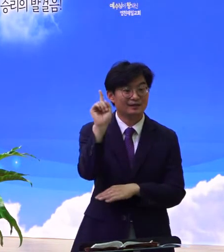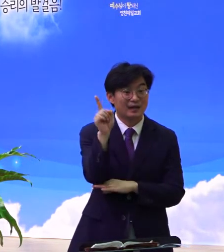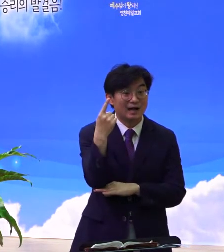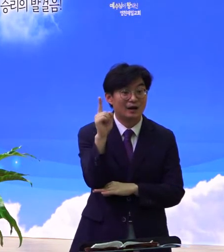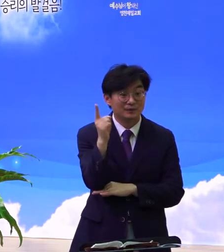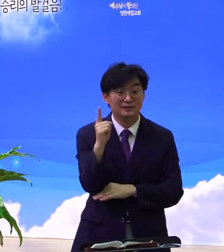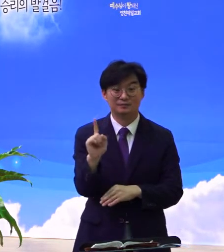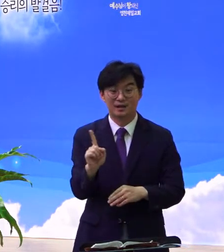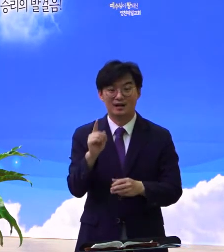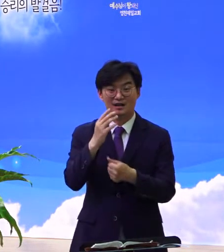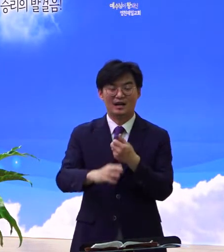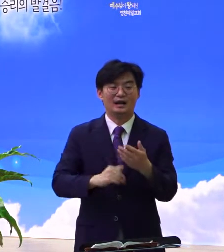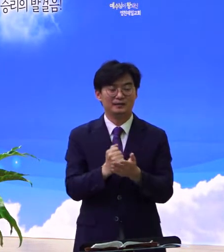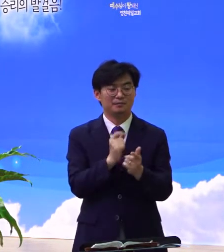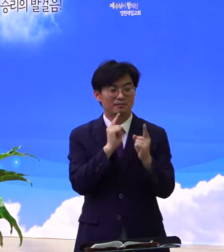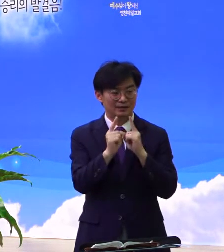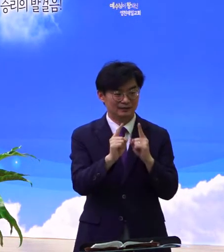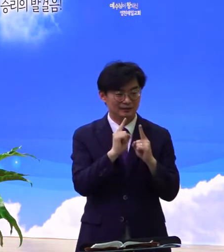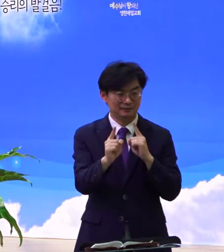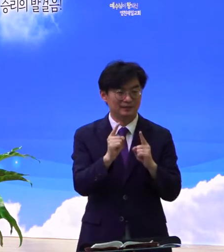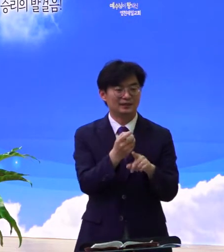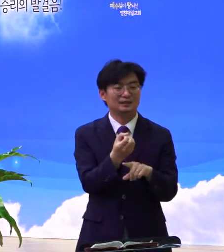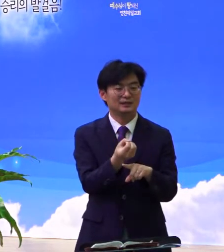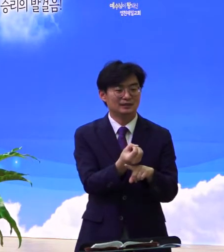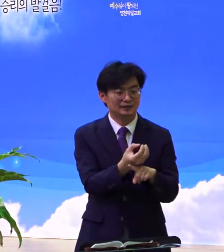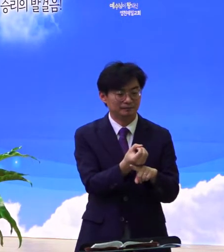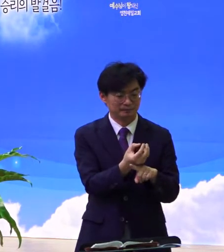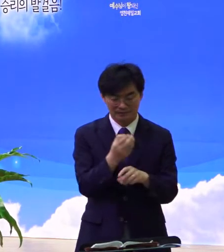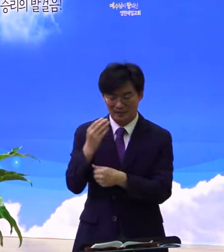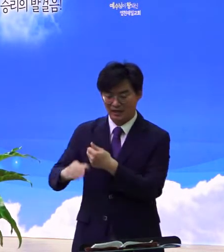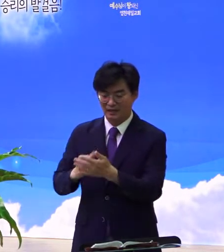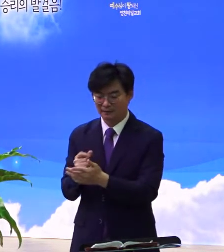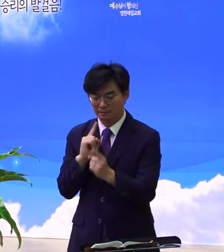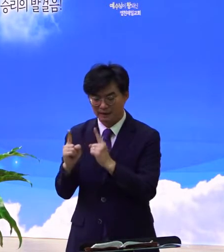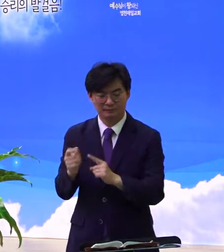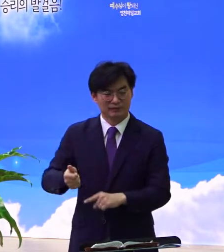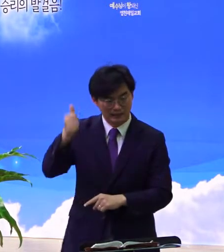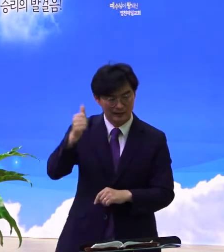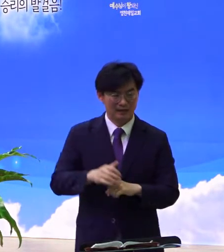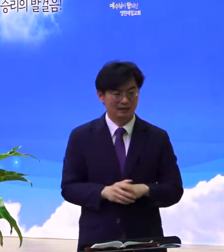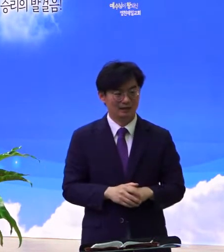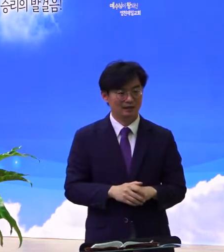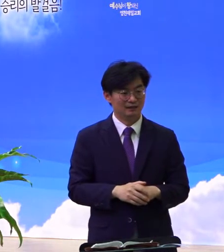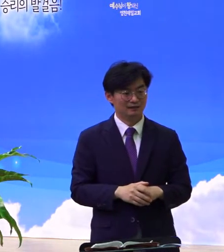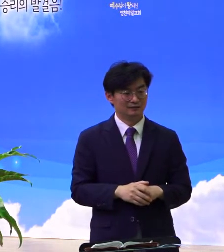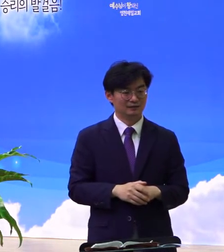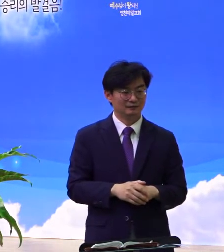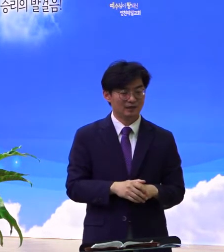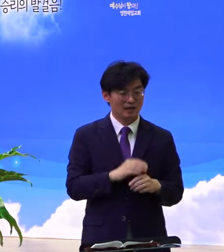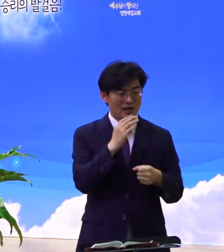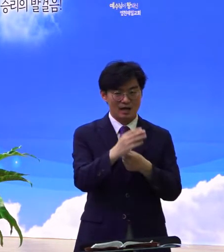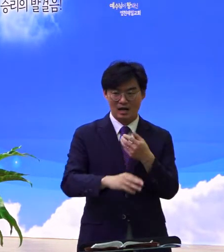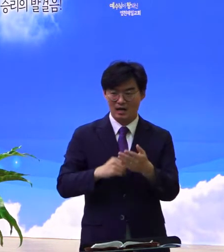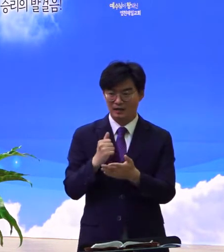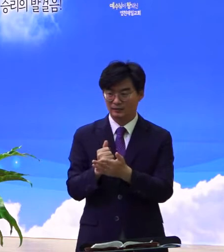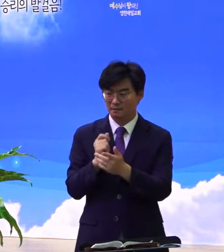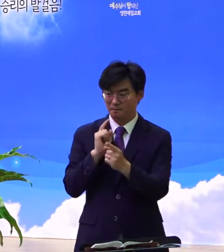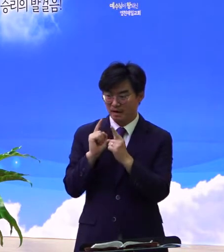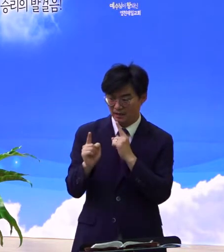다윗에게는 하나님의 말씀이 금, 순금보다 더 사모할 만했고 하나님의 말씀을